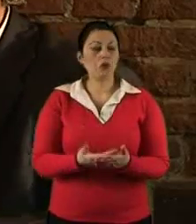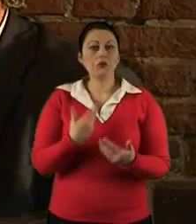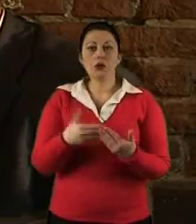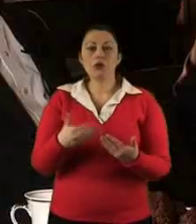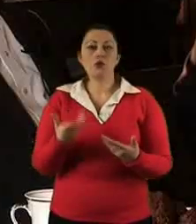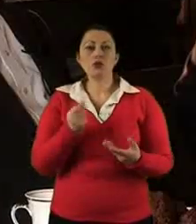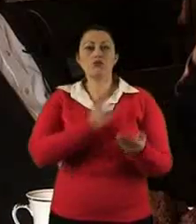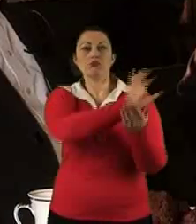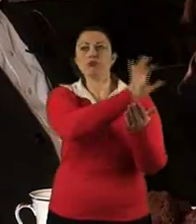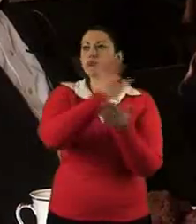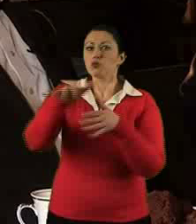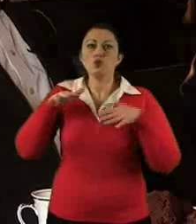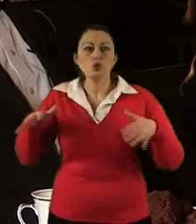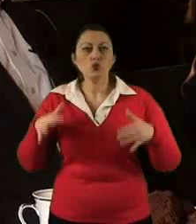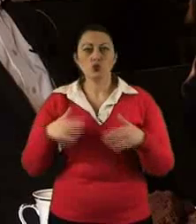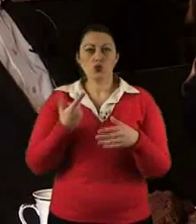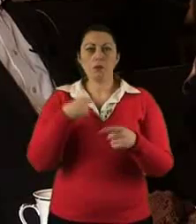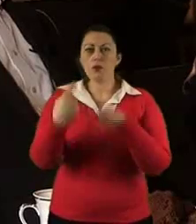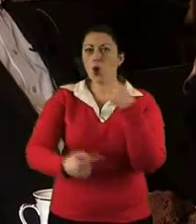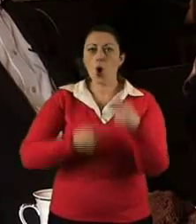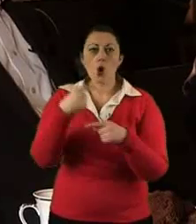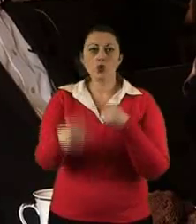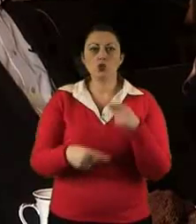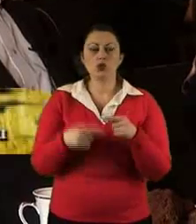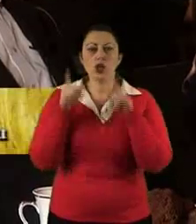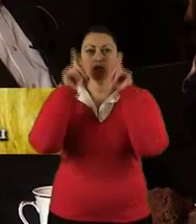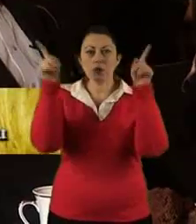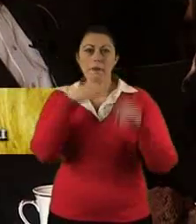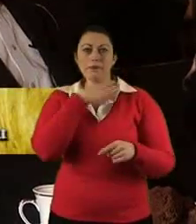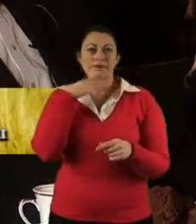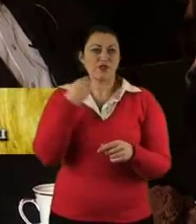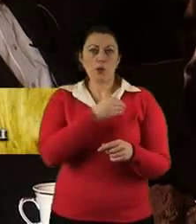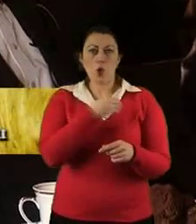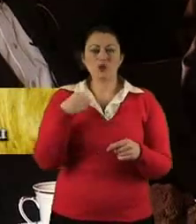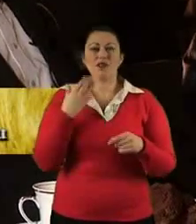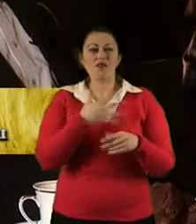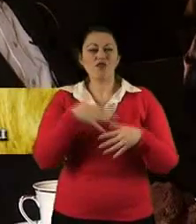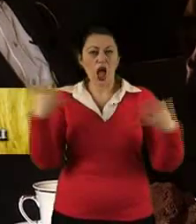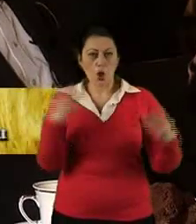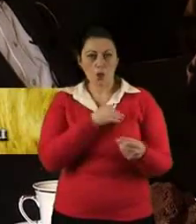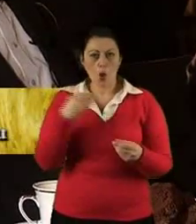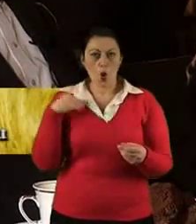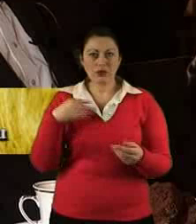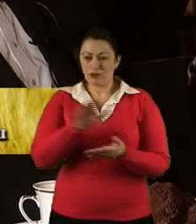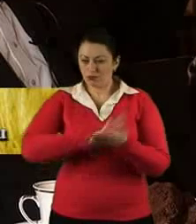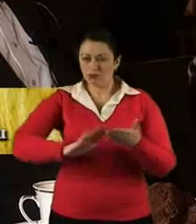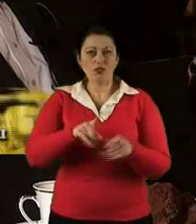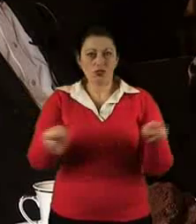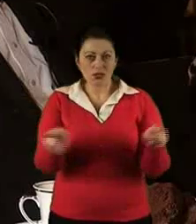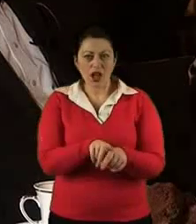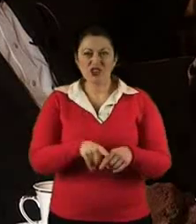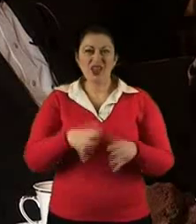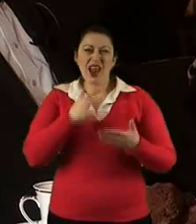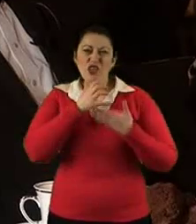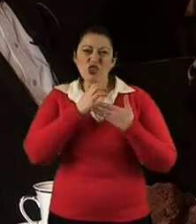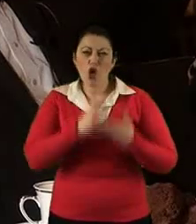dużym eksporterem. Nawet mamy przecież fermowe produkcje, nawet w Wielkopolsce, gdzie przecież kilkaset ton